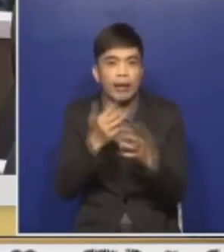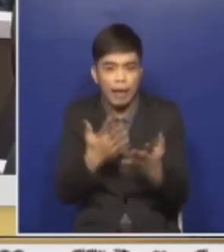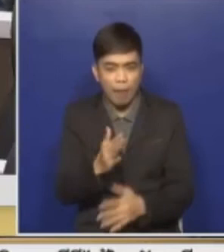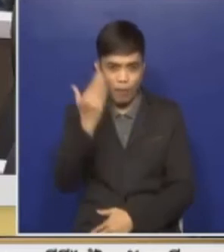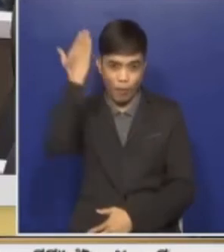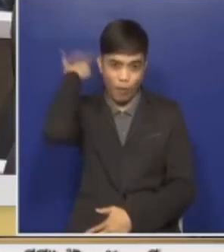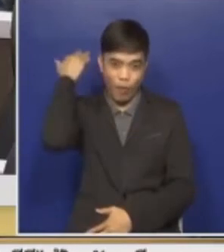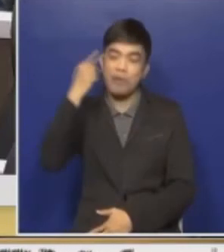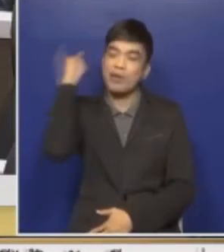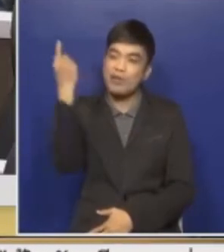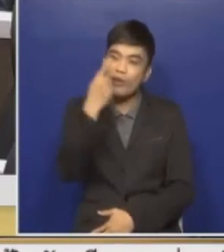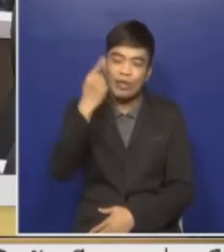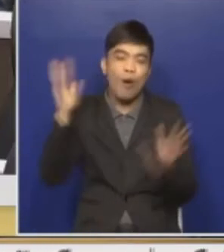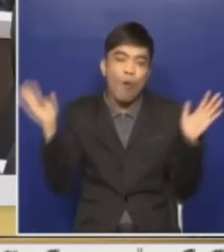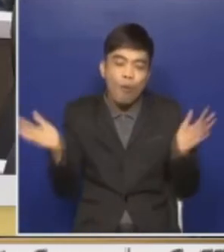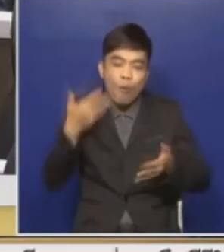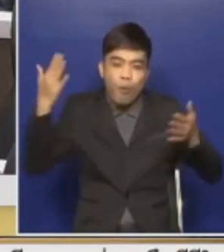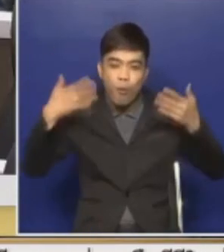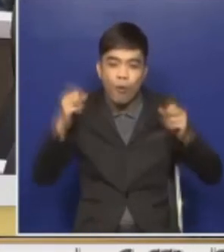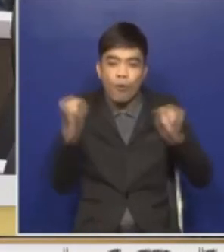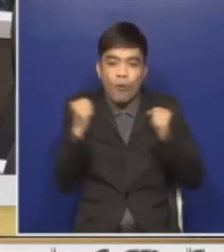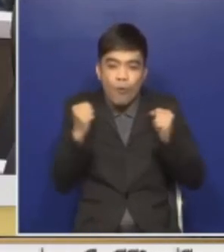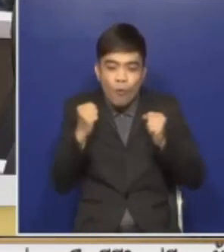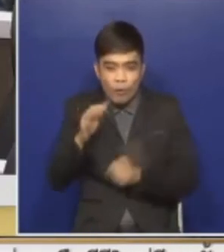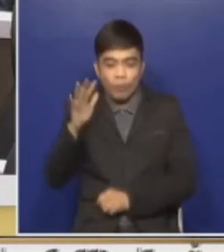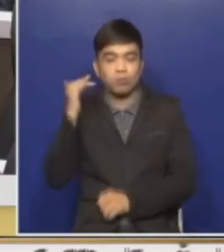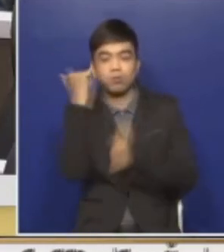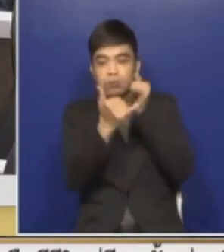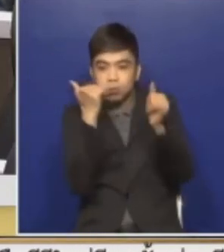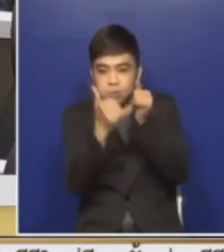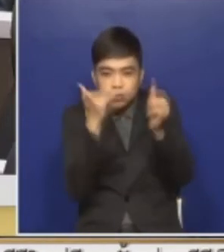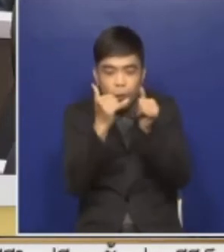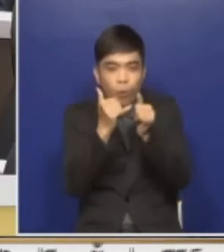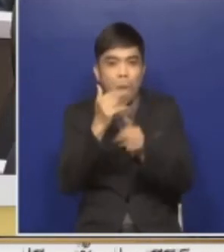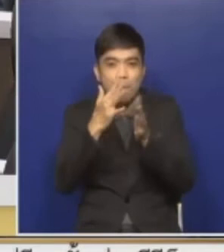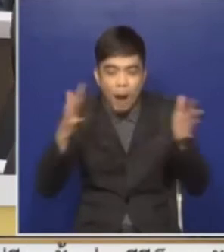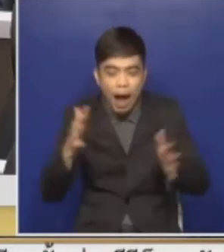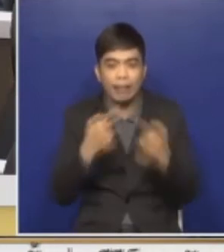องเที่ยวไปเที่ยวเยอะแล้วขาดน้ำอุปโภคบริโภคเนี่ยก็ทำให้ประชาช